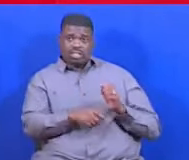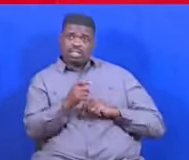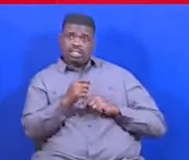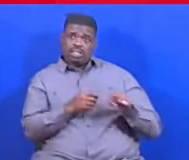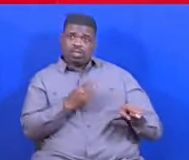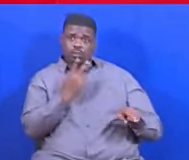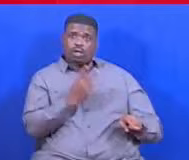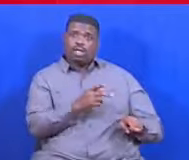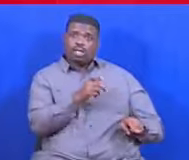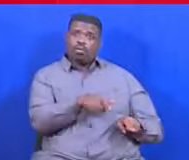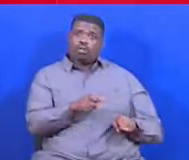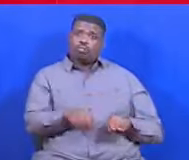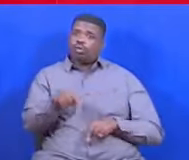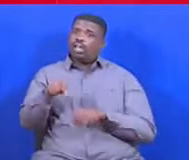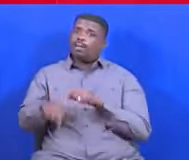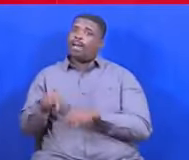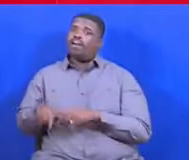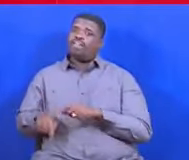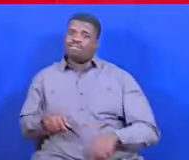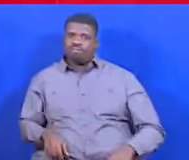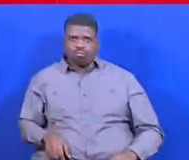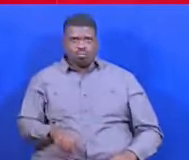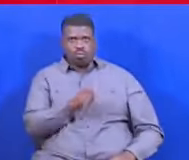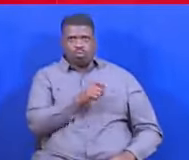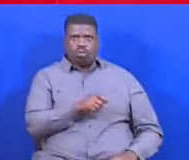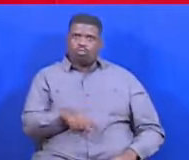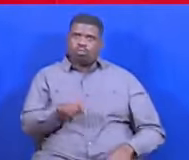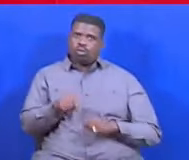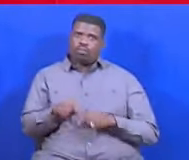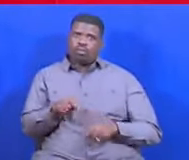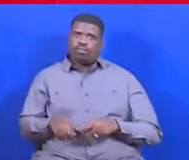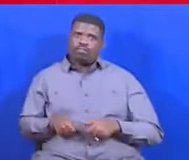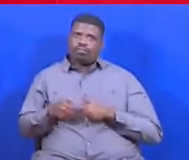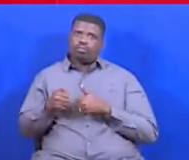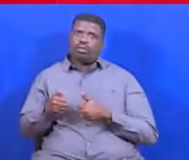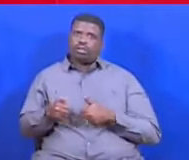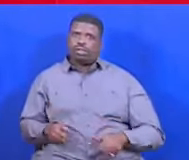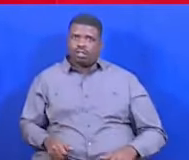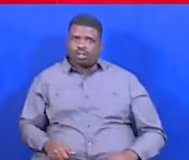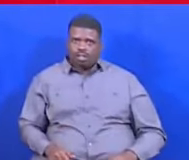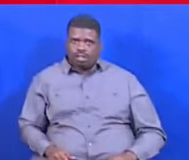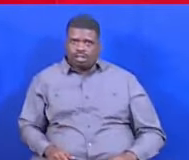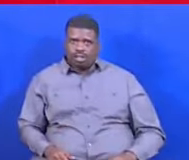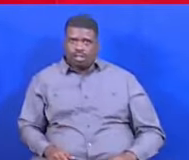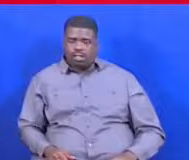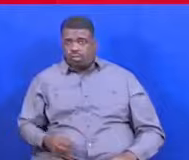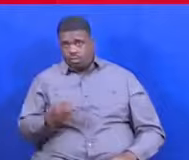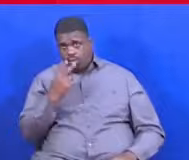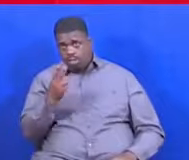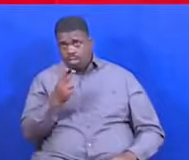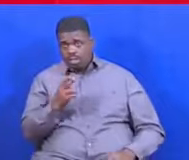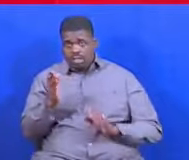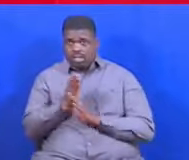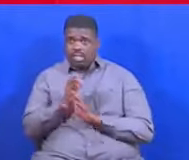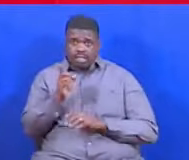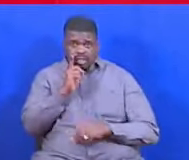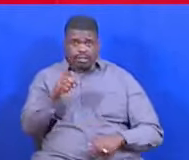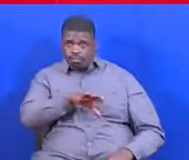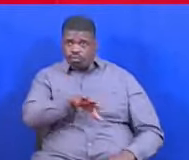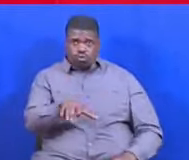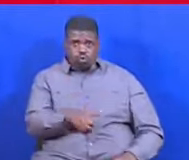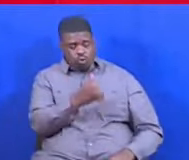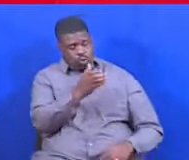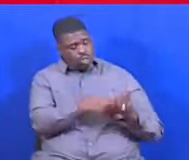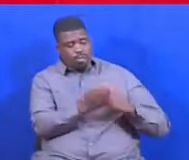muangalie watu wenye ulemavu. Watu wenye ulemavu ni utarajiwa. Sasa tukiangalia katika hali hii kila mkoa kuna walemavu.